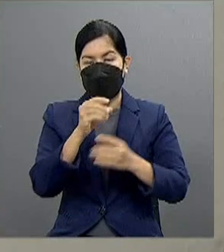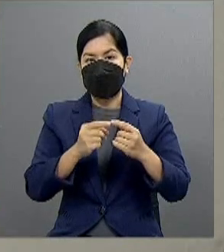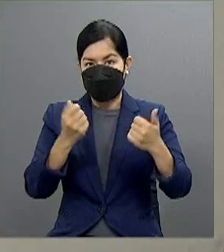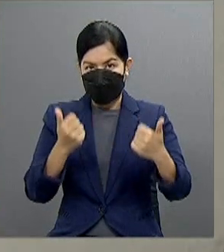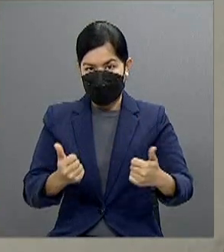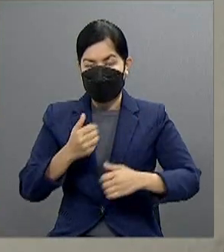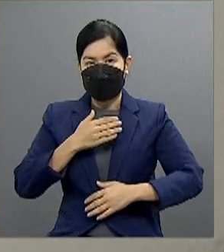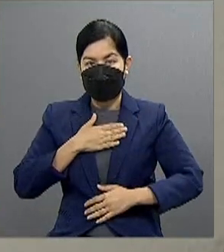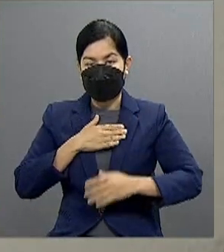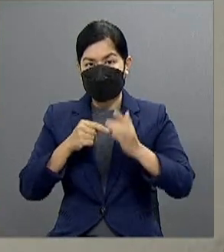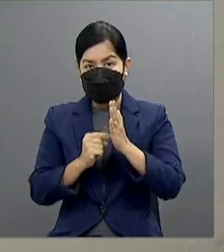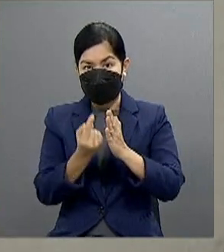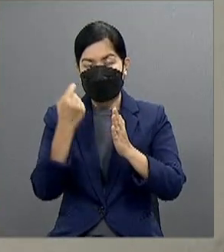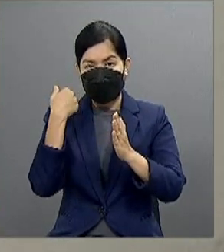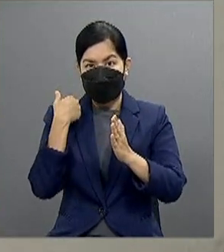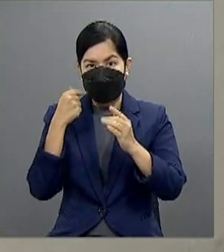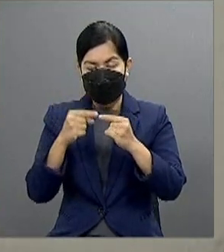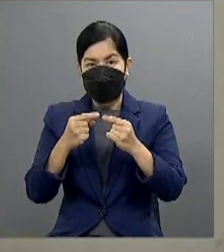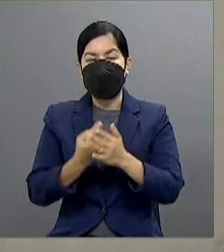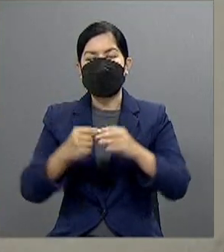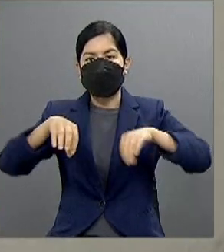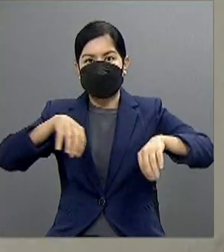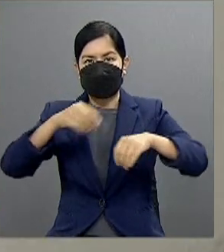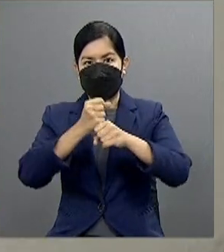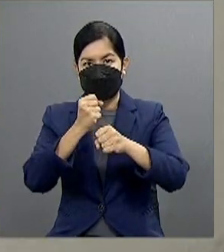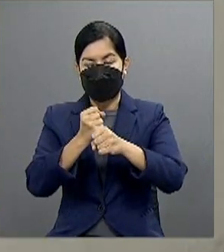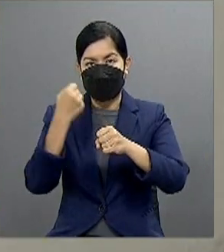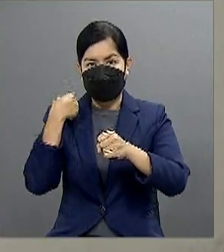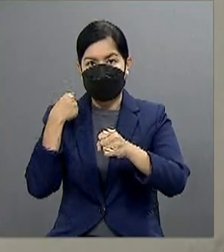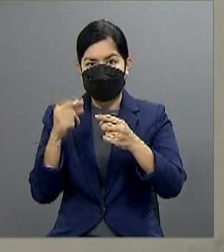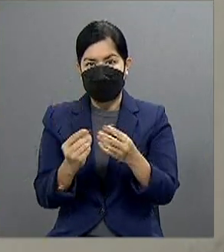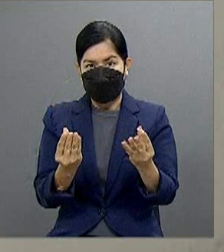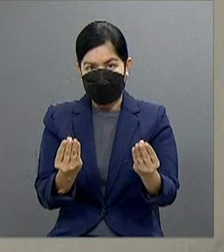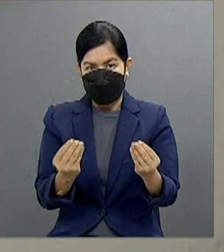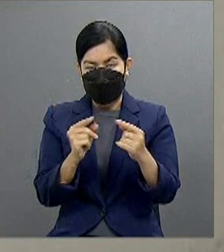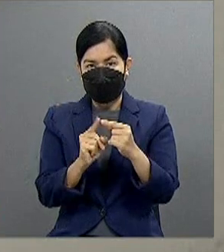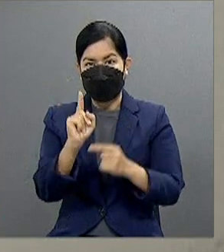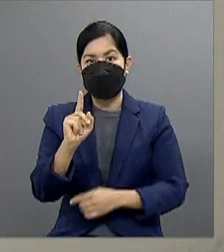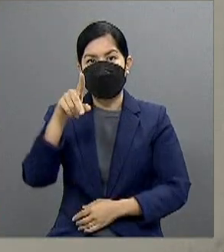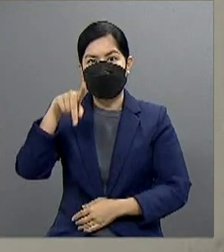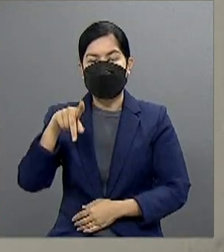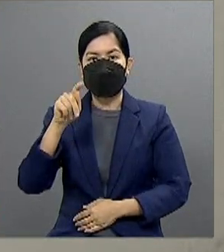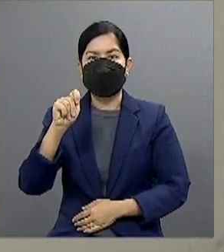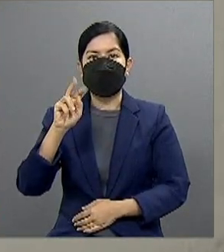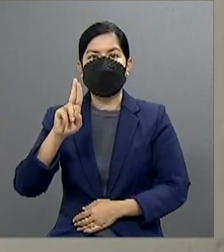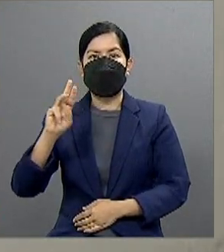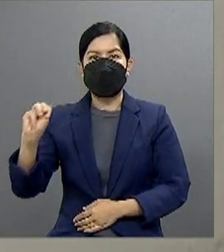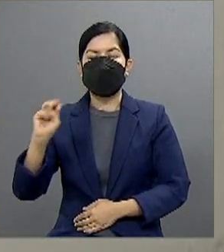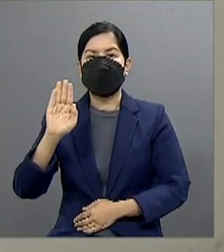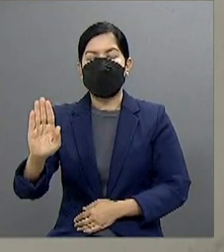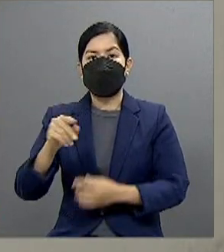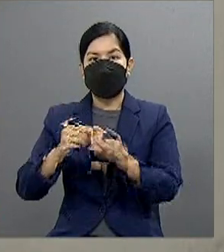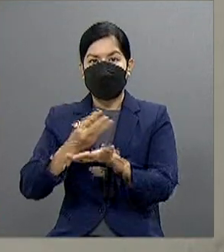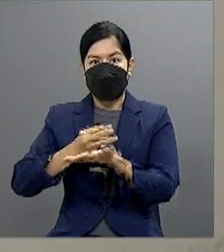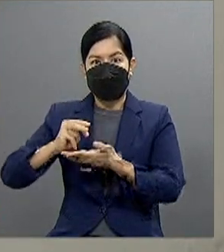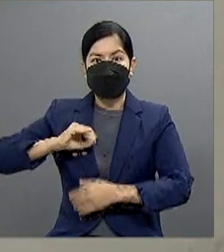ที่นะครับมาประมาณ 1,000 ตารางเมตรหรือประมาณ1ชั้นที่ตึกในจุฬาลงกรณ์มหาวิทยาลัยนะครับตอนนี้ถ้